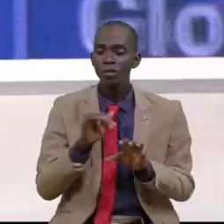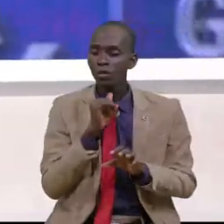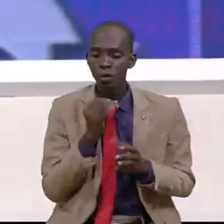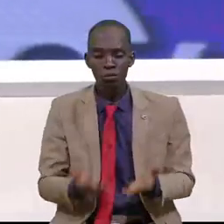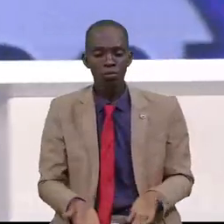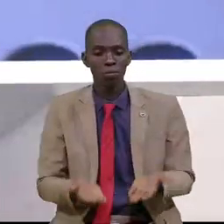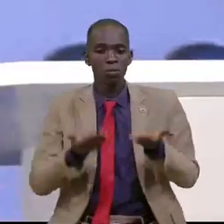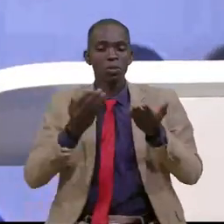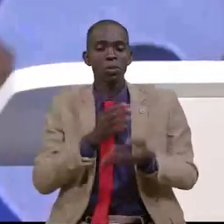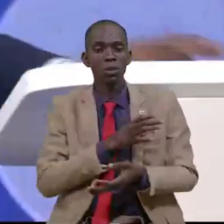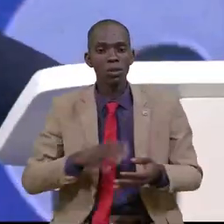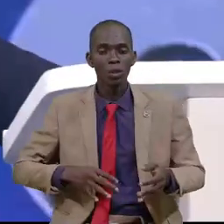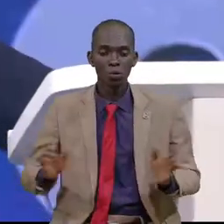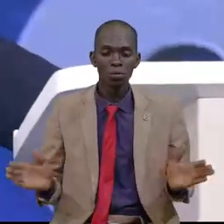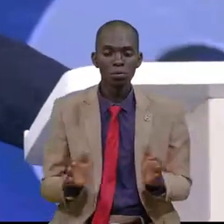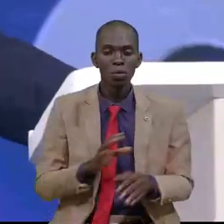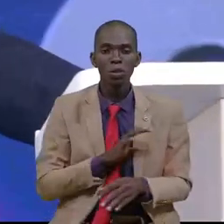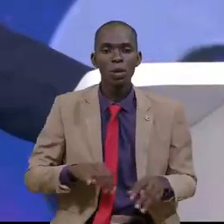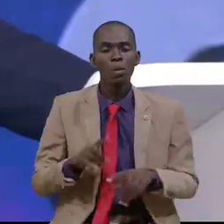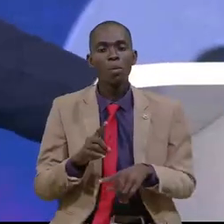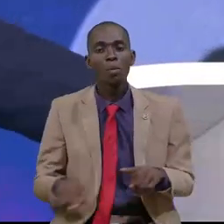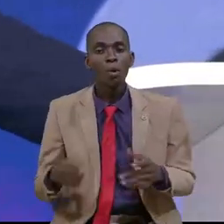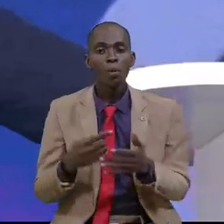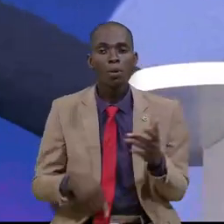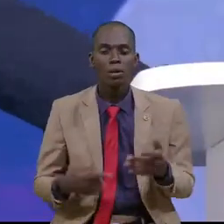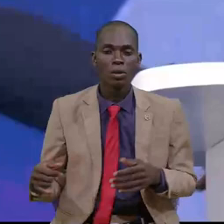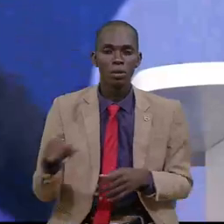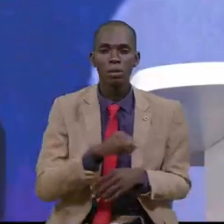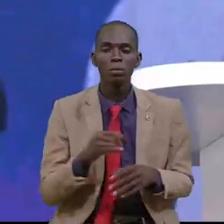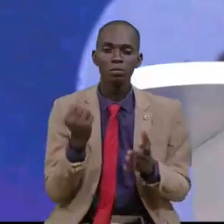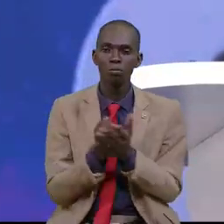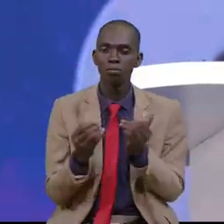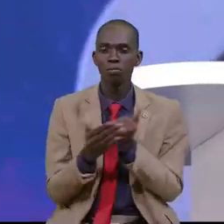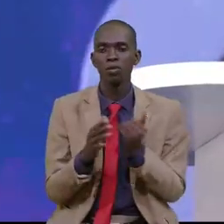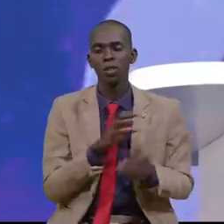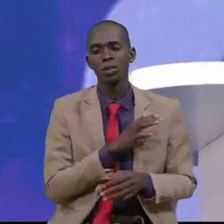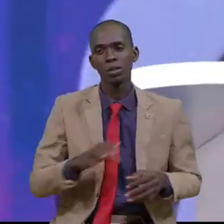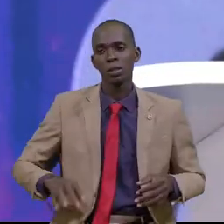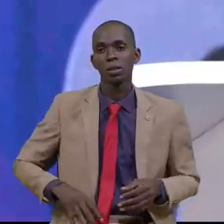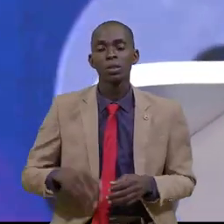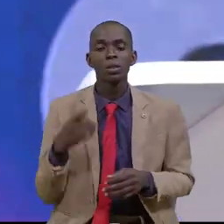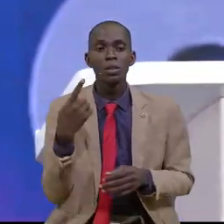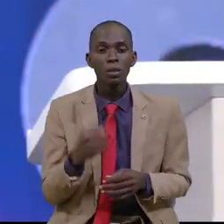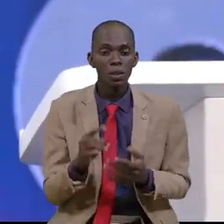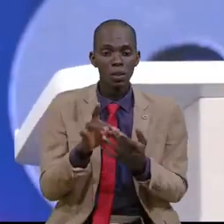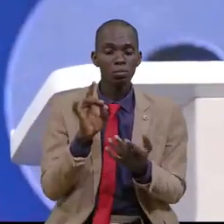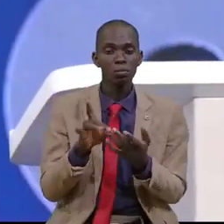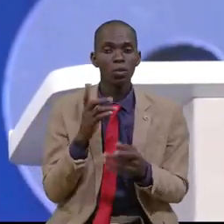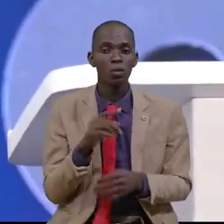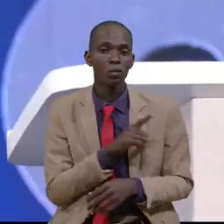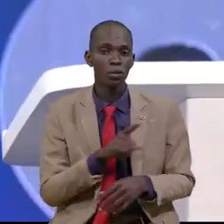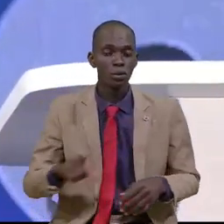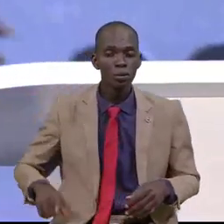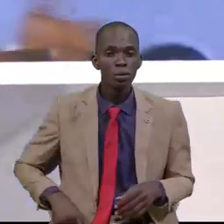lapidé, Israël n'a pas au moins établi et engager le Seigneur Jésus-Christ.